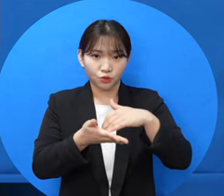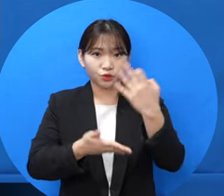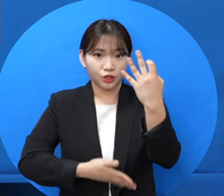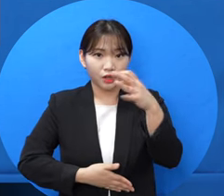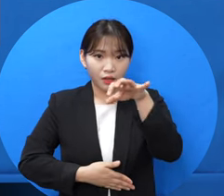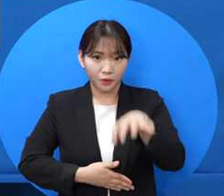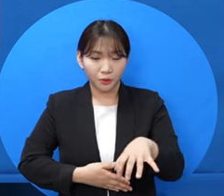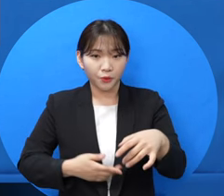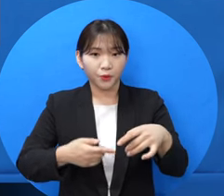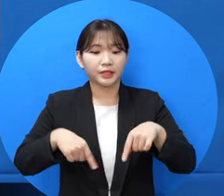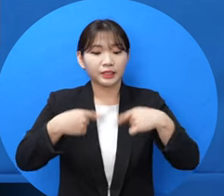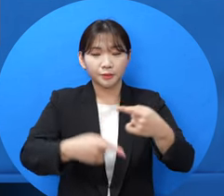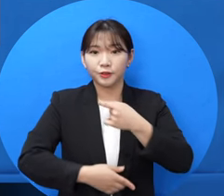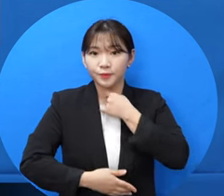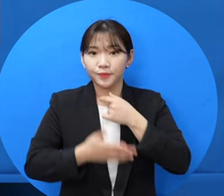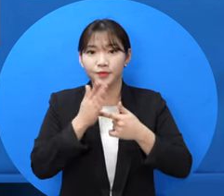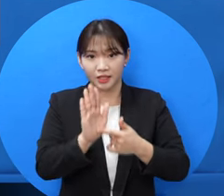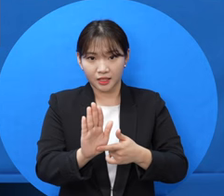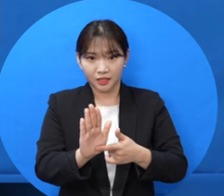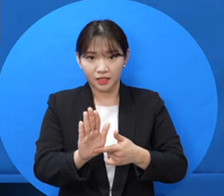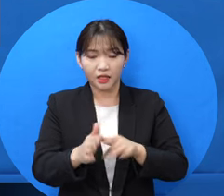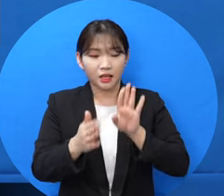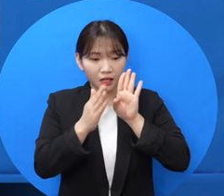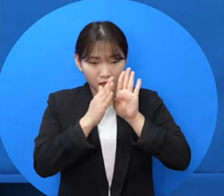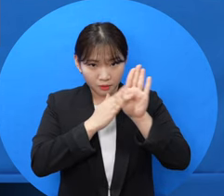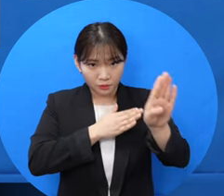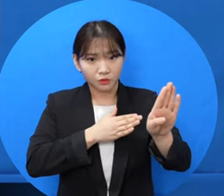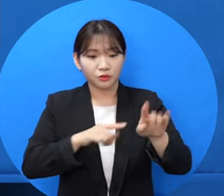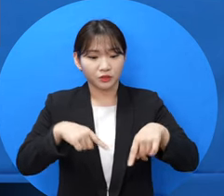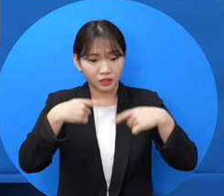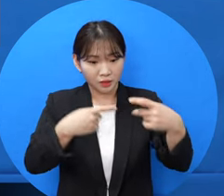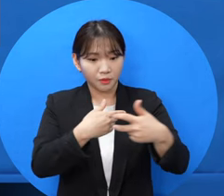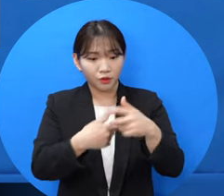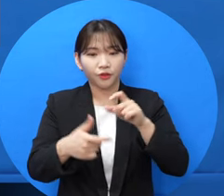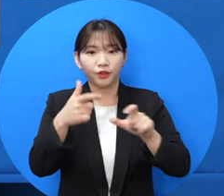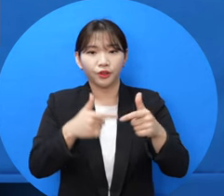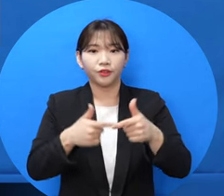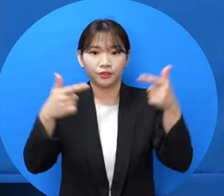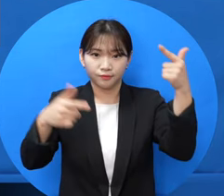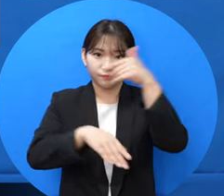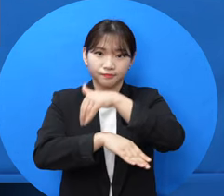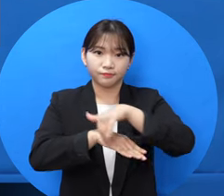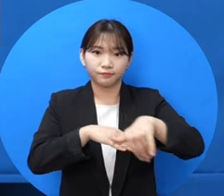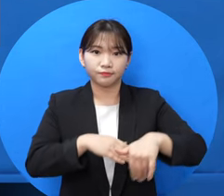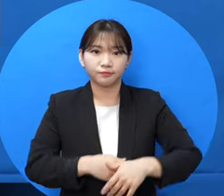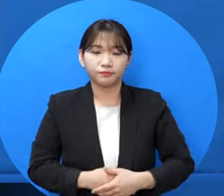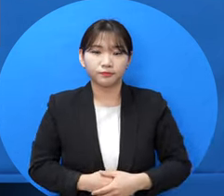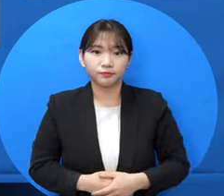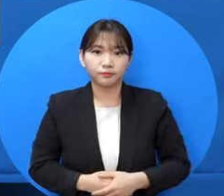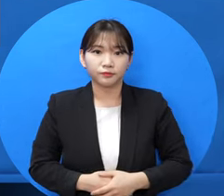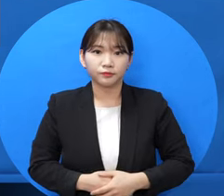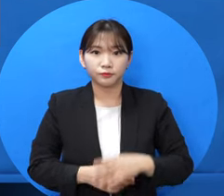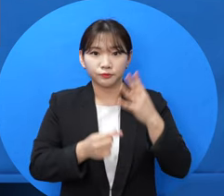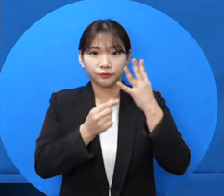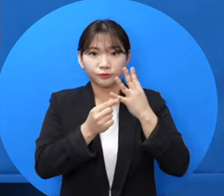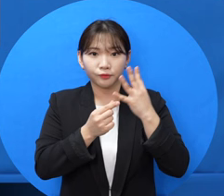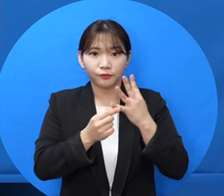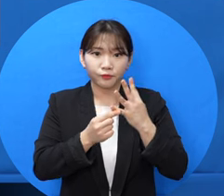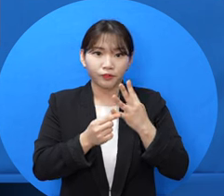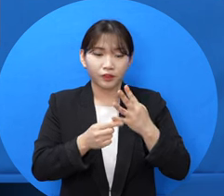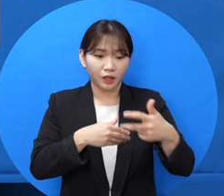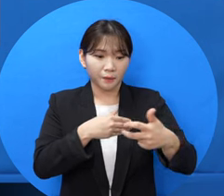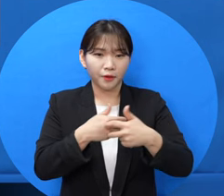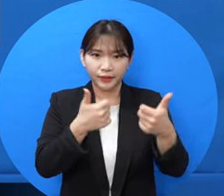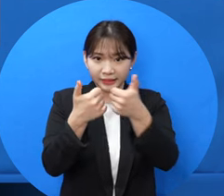14개 서가 참여 의사를 밝혔으며 앞으로 3 회원은 더욱 확대해 나가겠습니다 네째